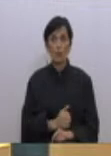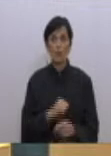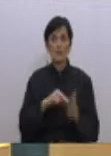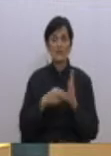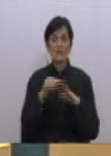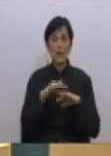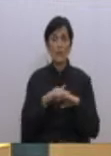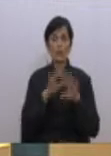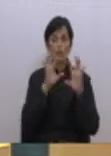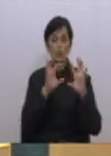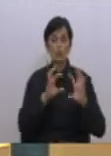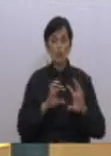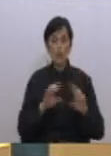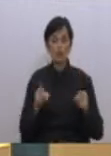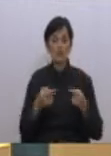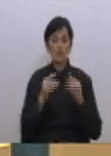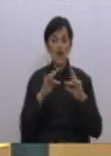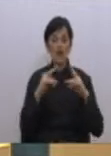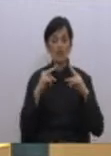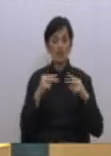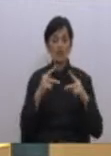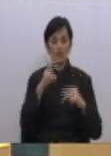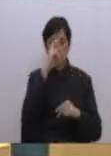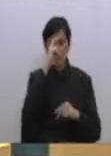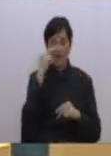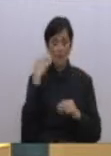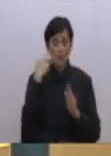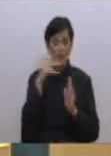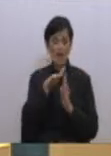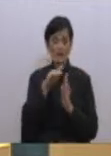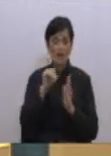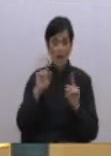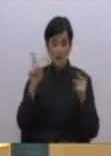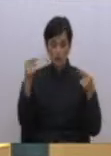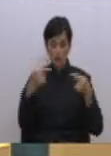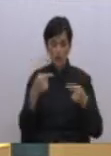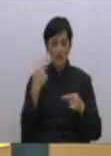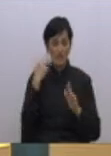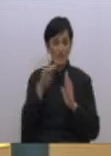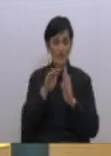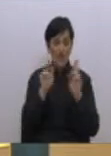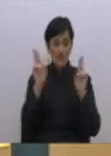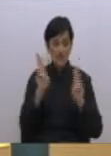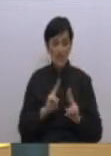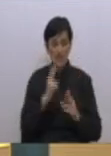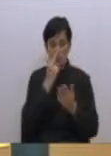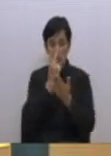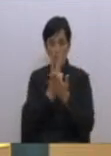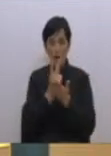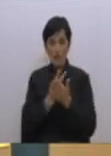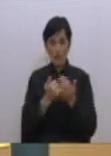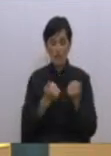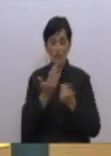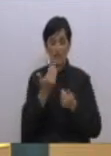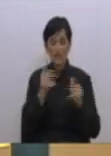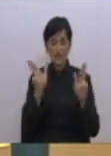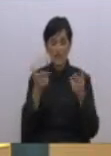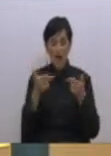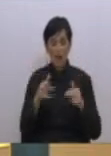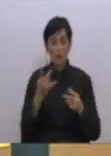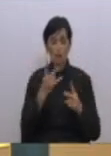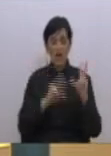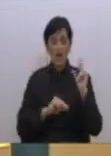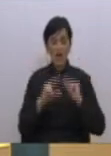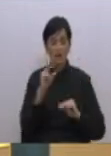საბიუჯეტო კოდექსში განხორციელებული ცვლილებები მთავრობის ვალის და შესაბამისად ვალის წესის მაჩვენებლების გაგარიშება გათვალისწინებული უნდა